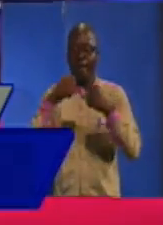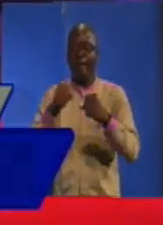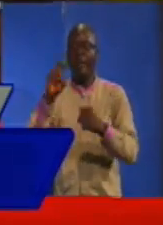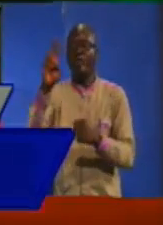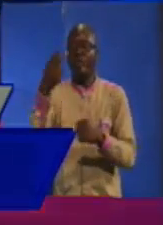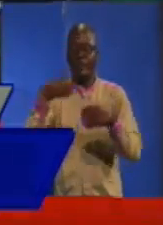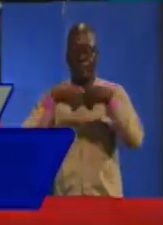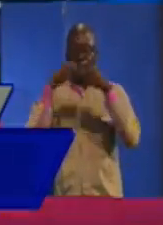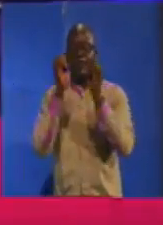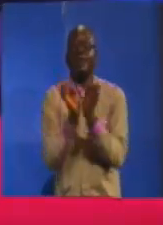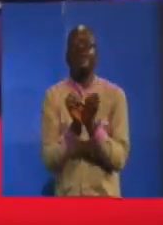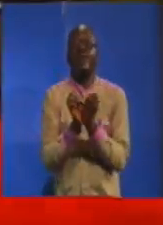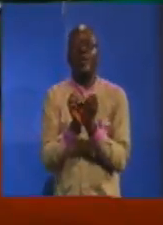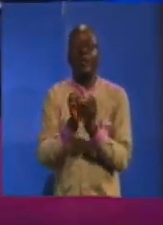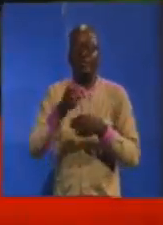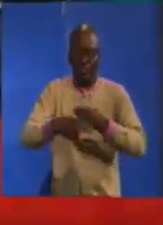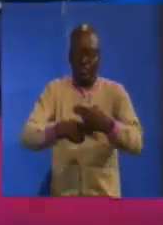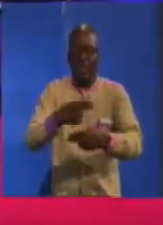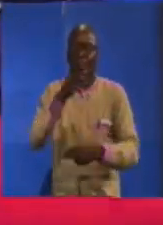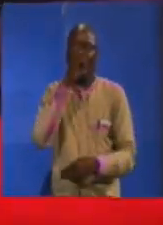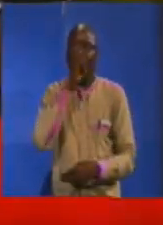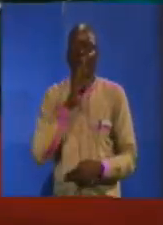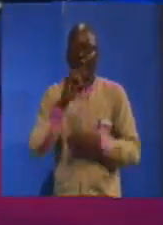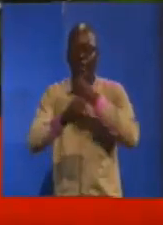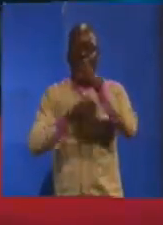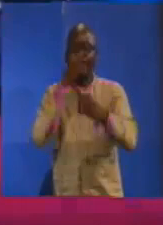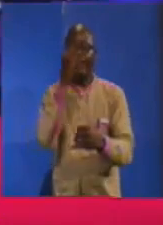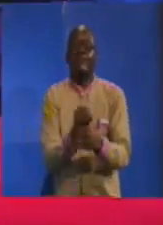deuxième édition de Tapis Rouge International.